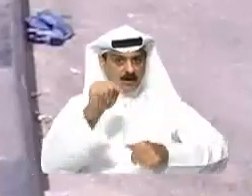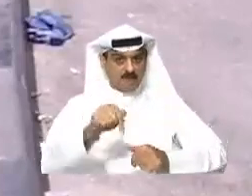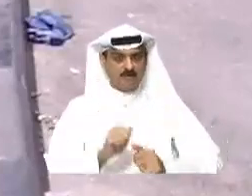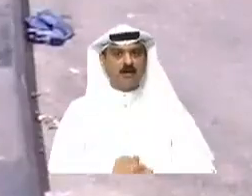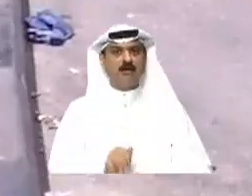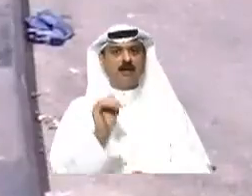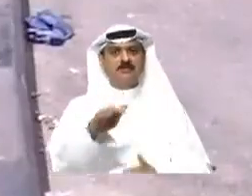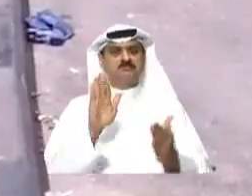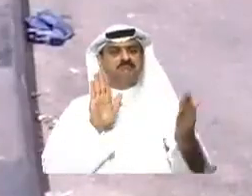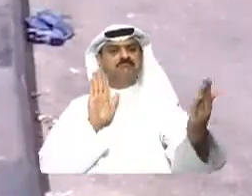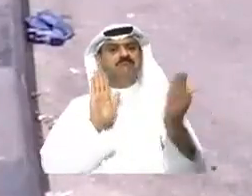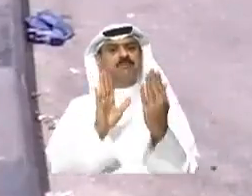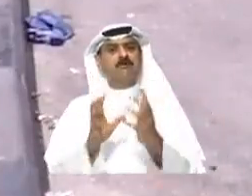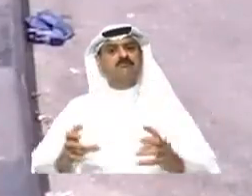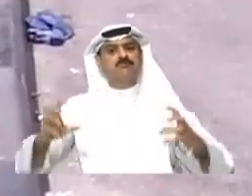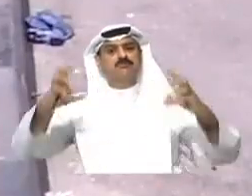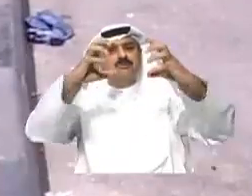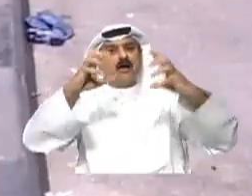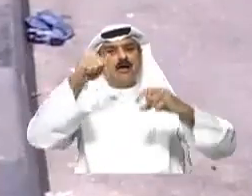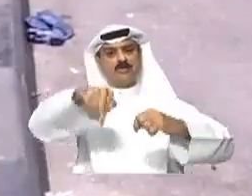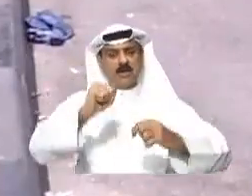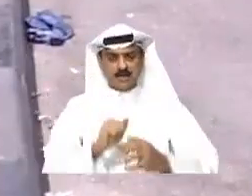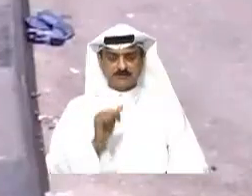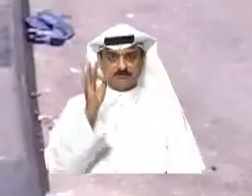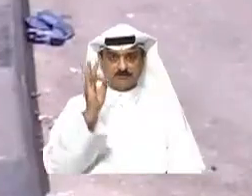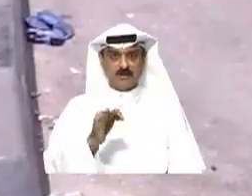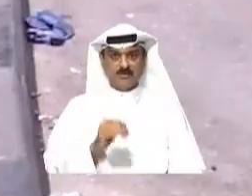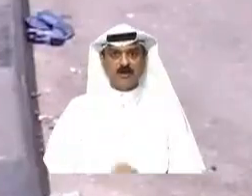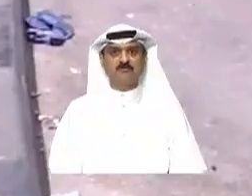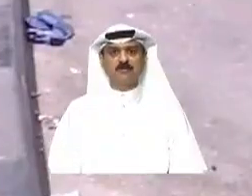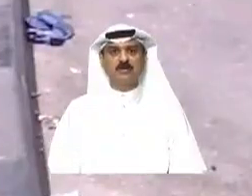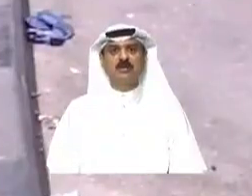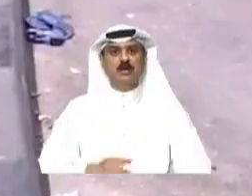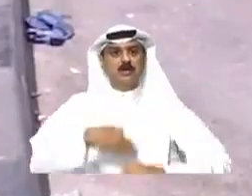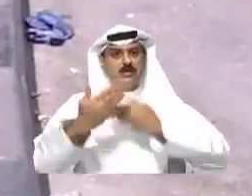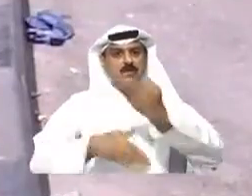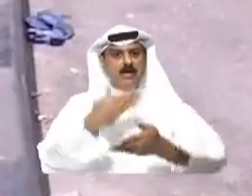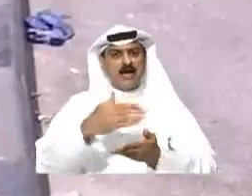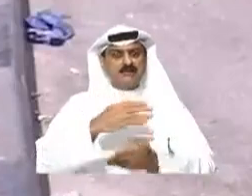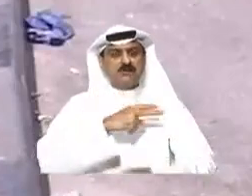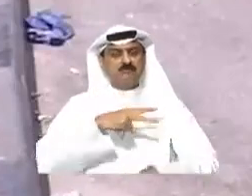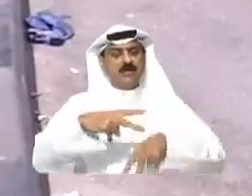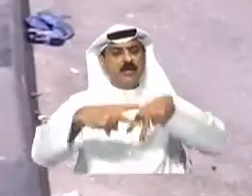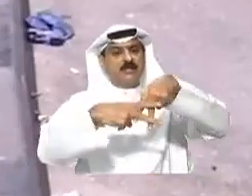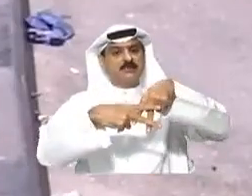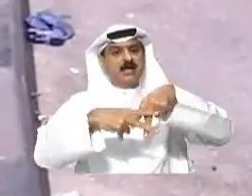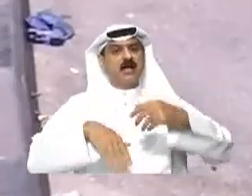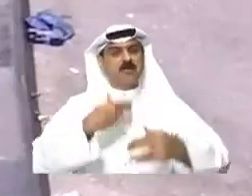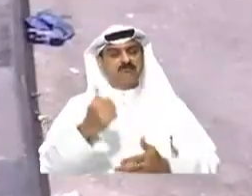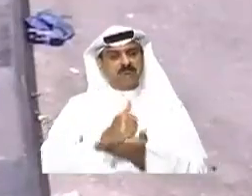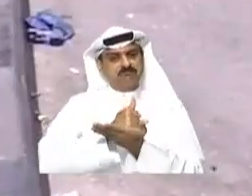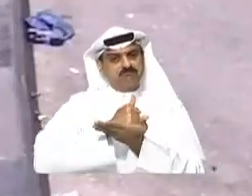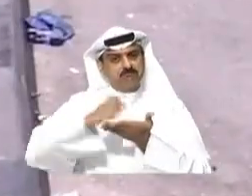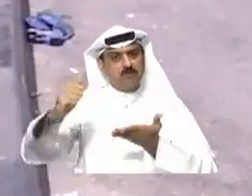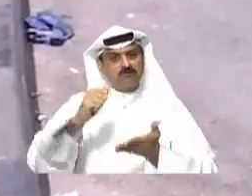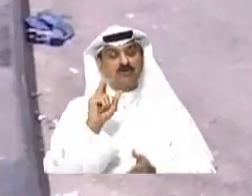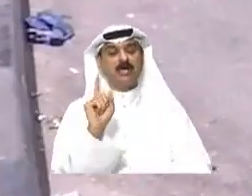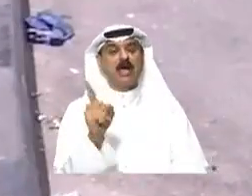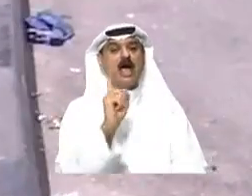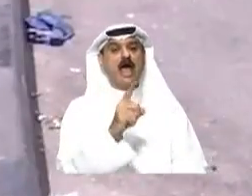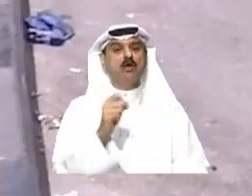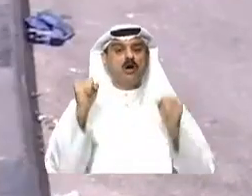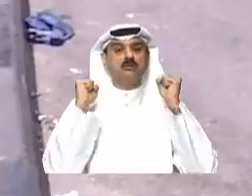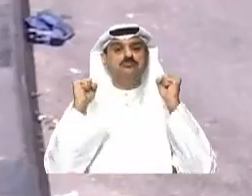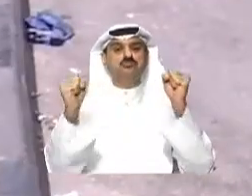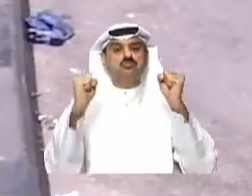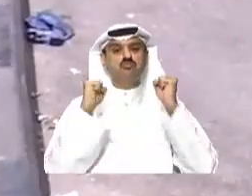يقابلوه بالزهور والورود لقاء قمعهم، في وقت يسعى فيه الاحتلال الإسرائيلي جاهدا لكبح جماح أي تحرك